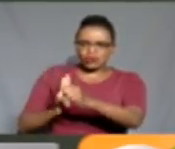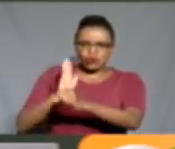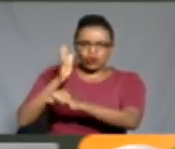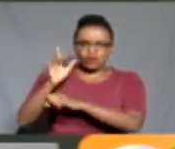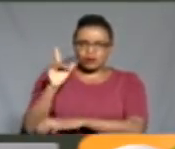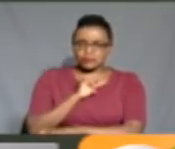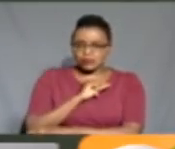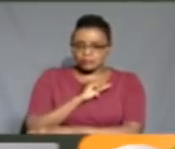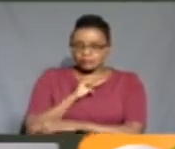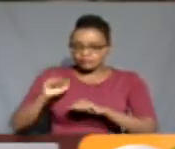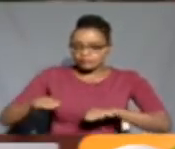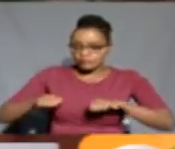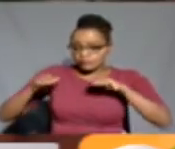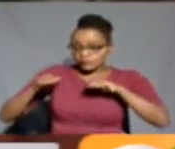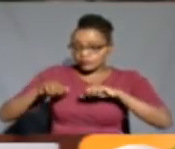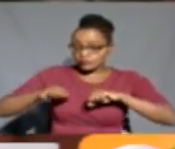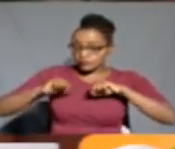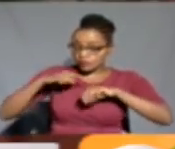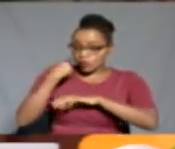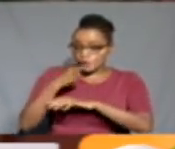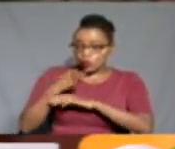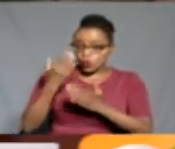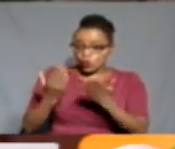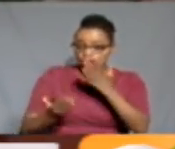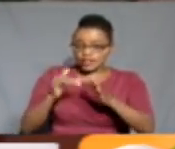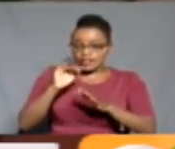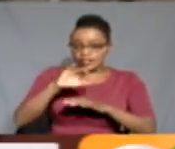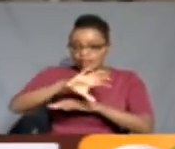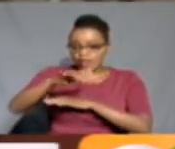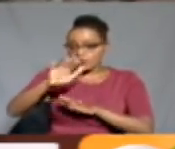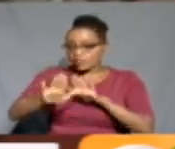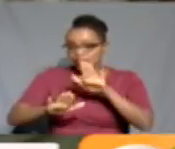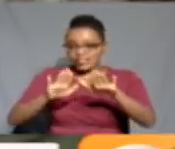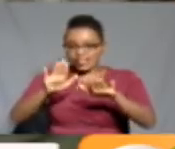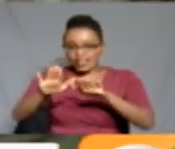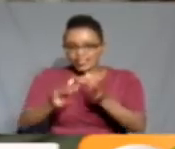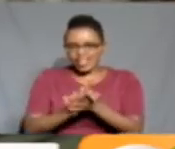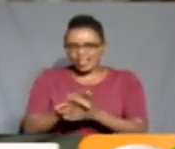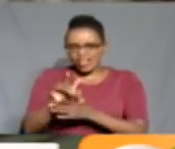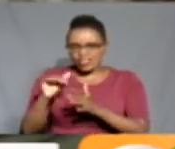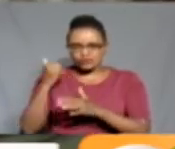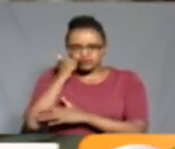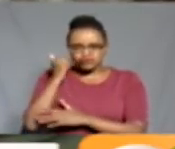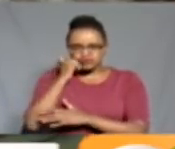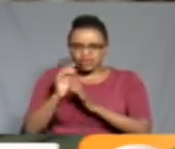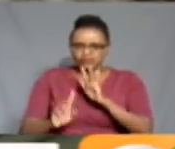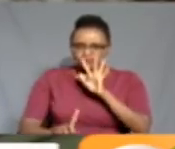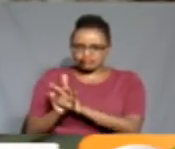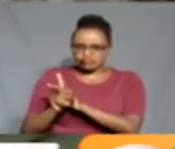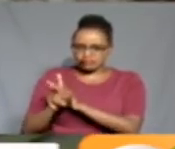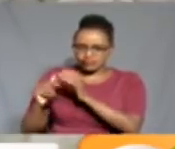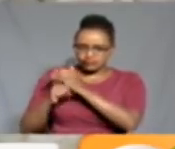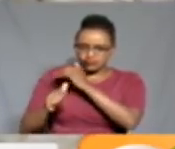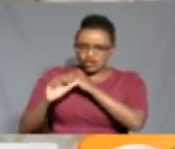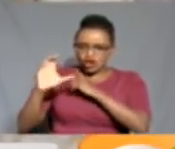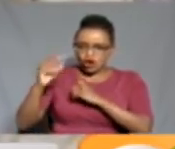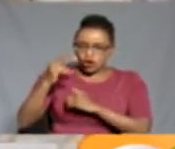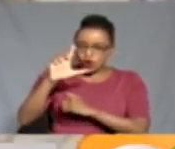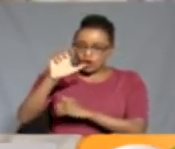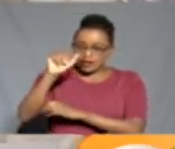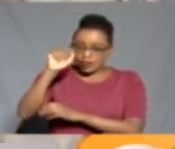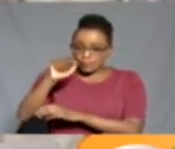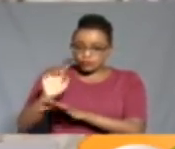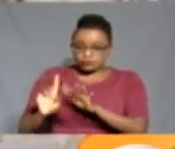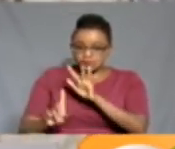Kwa mujibu wa mwenyekiti wa chama cha maafisa wa kliniki kaunti ya Kirinyaga Paul Mwangi, huenda magonjwa hatari kama kipindupindu yakazuka kwa sababu ya